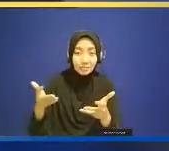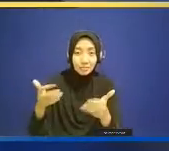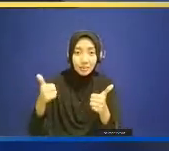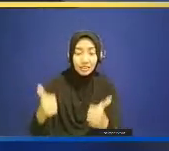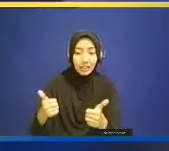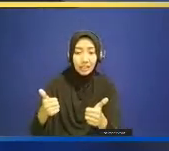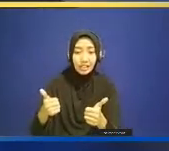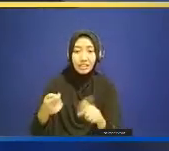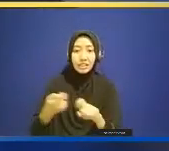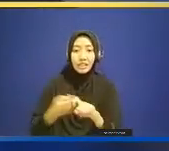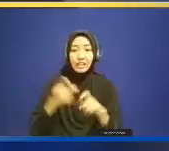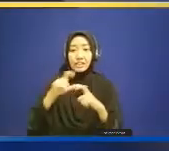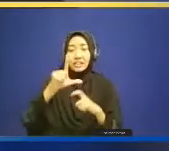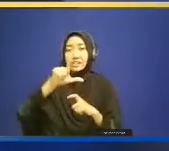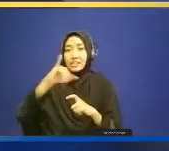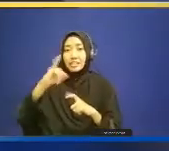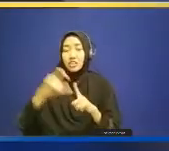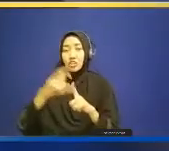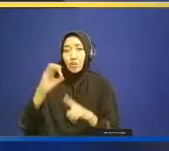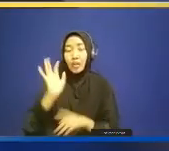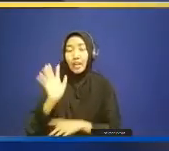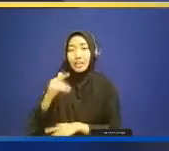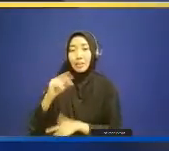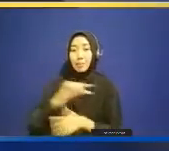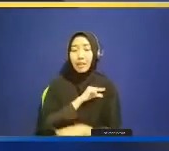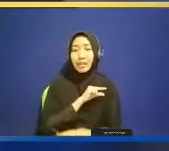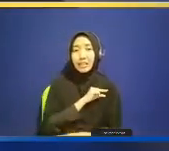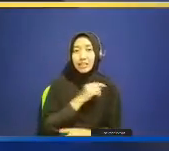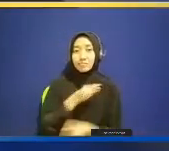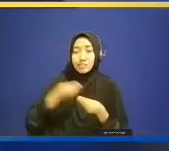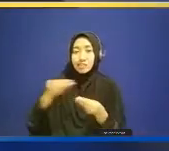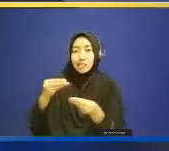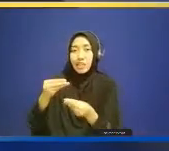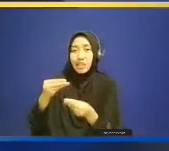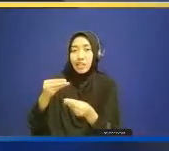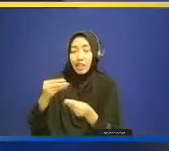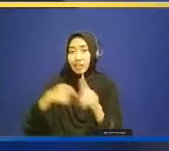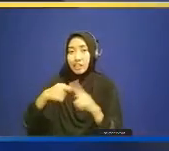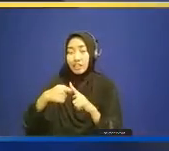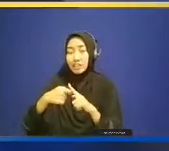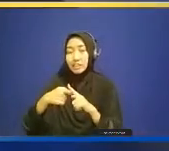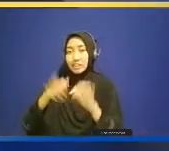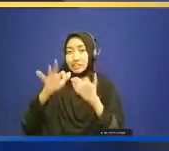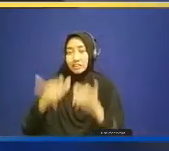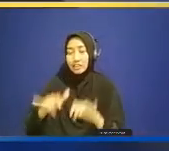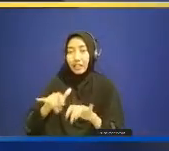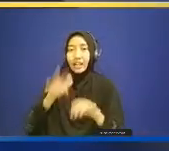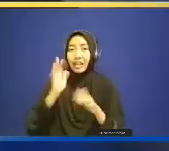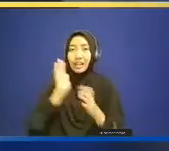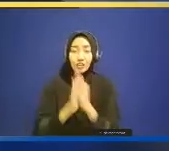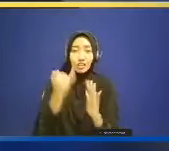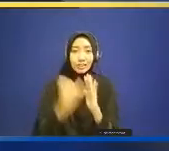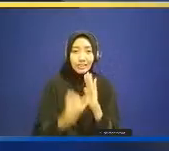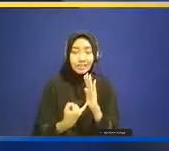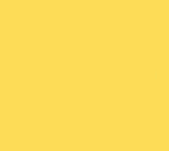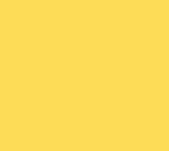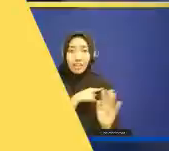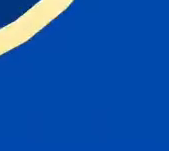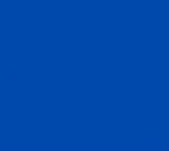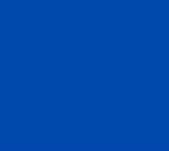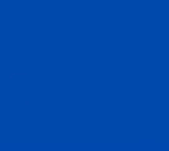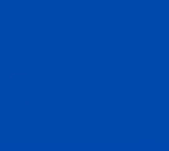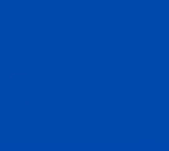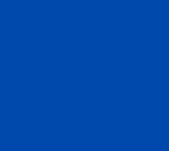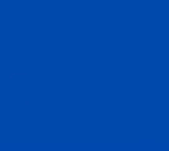saido nanti dari panitia akan memberikan link-nya gitu di kolom chat tolong diisi saja nama kemudian afiliasi